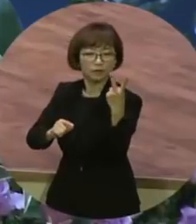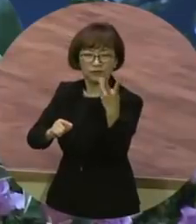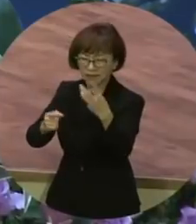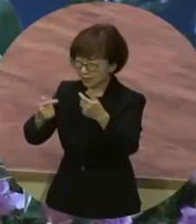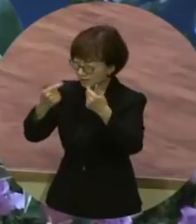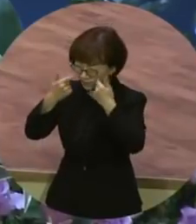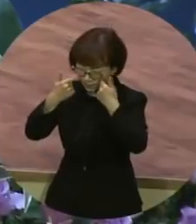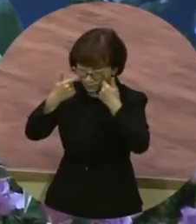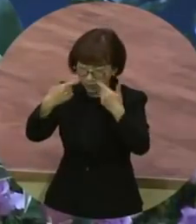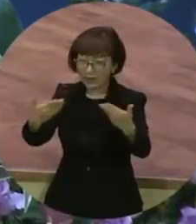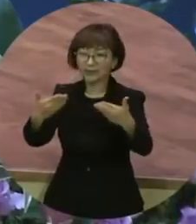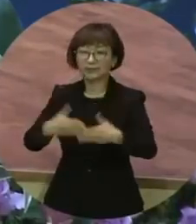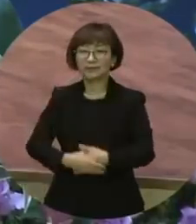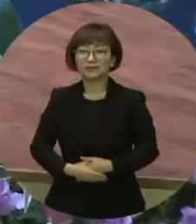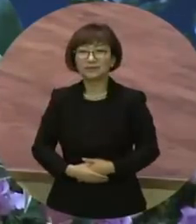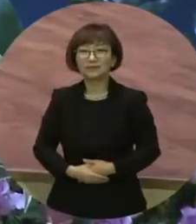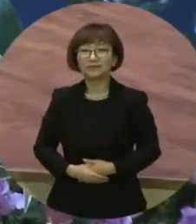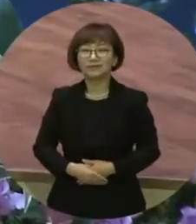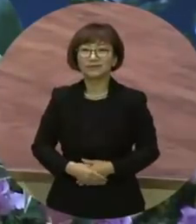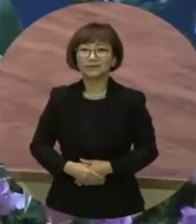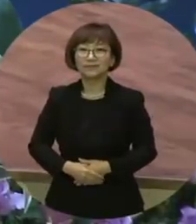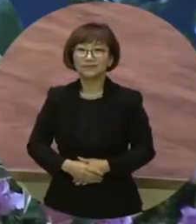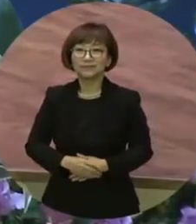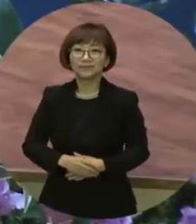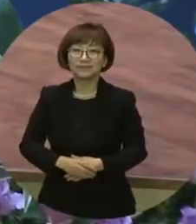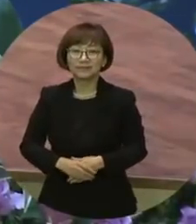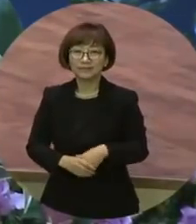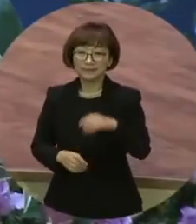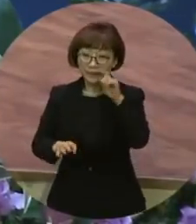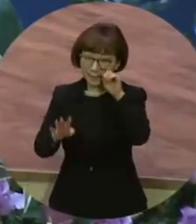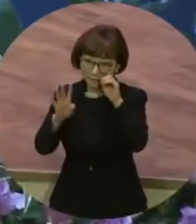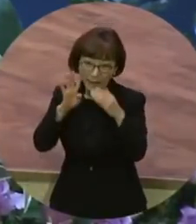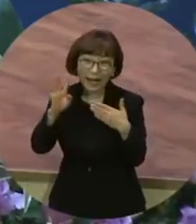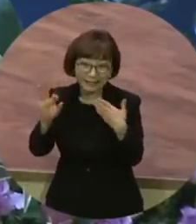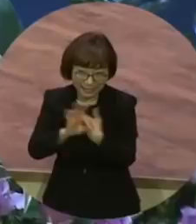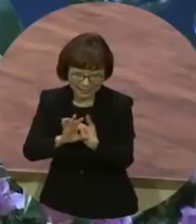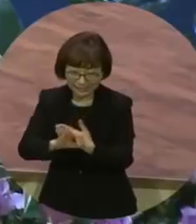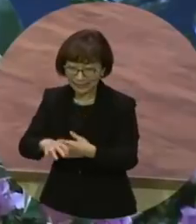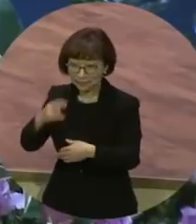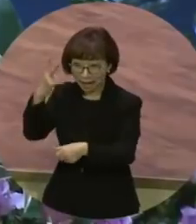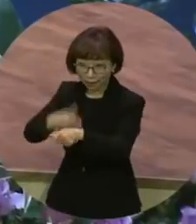불가능한 일이지만 만약에 우리가 지금 이 자리에 특별 간증자로 바울을 모실 수 있다면